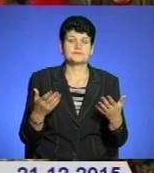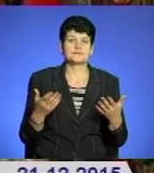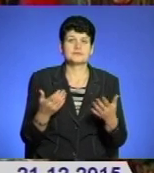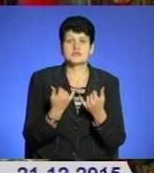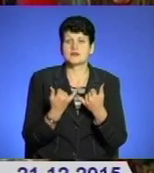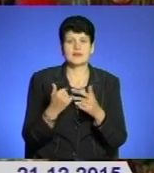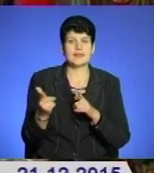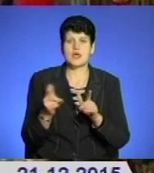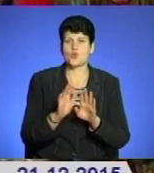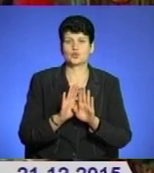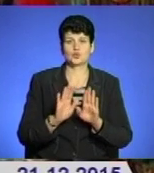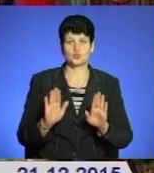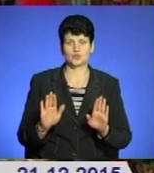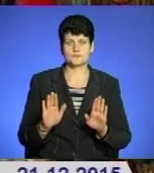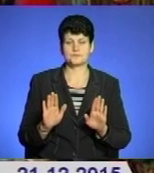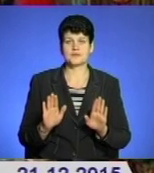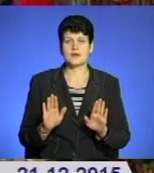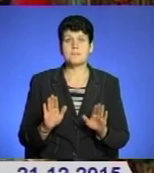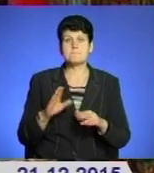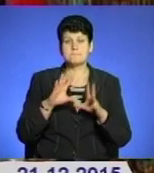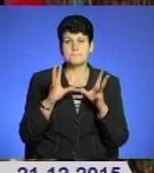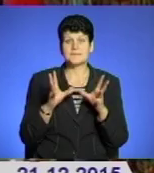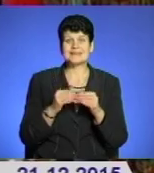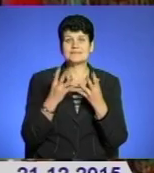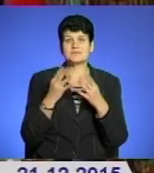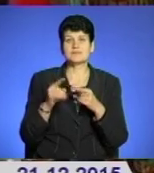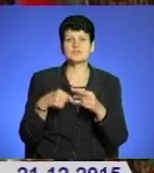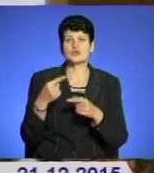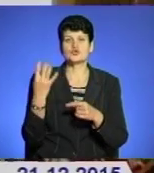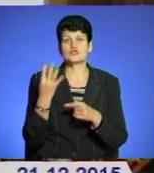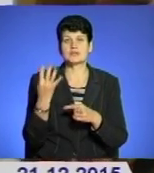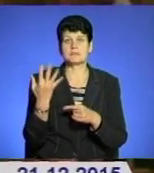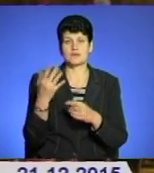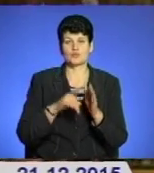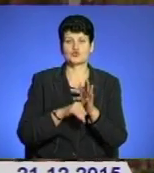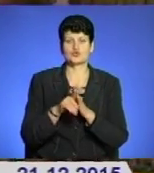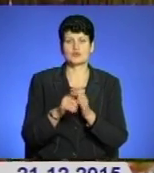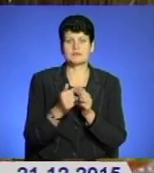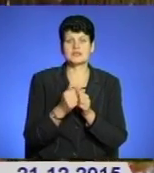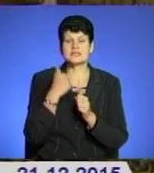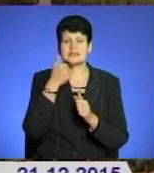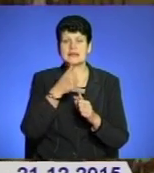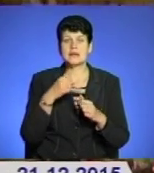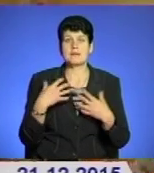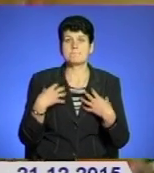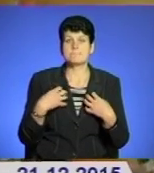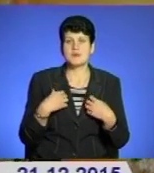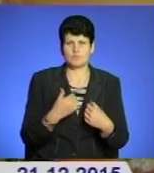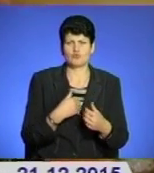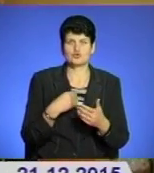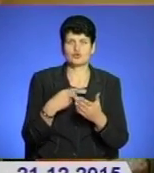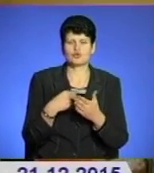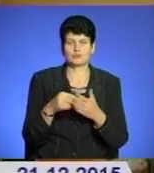наразі не готуюсь. В принципі, думаю, днів через 4-5 почну. Наближається рік мавпи. Чи не вважаєте купити щось